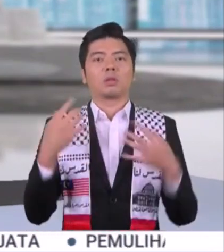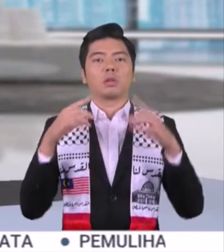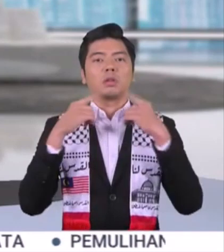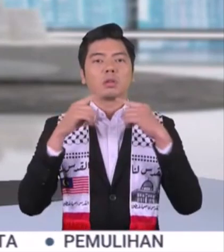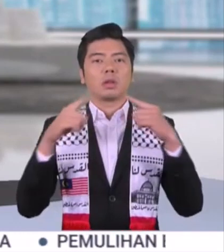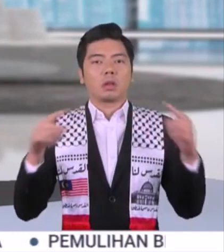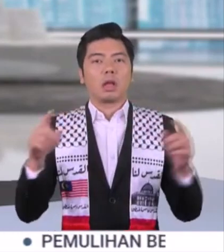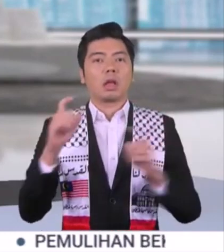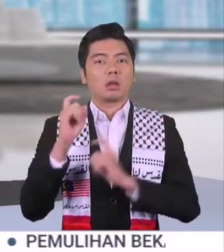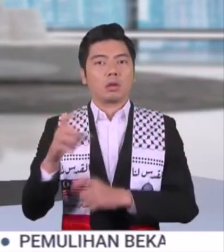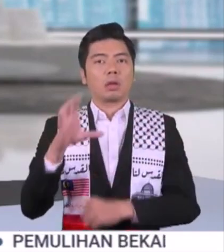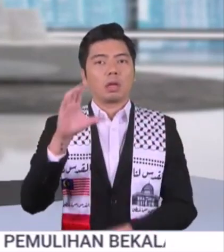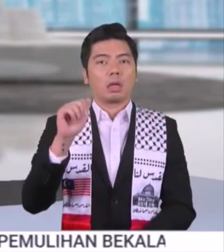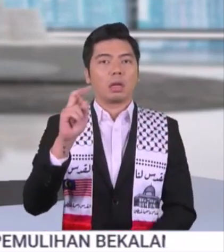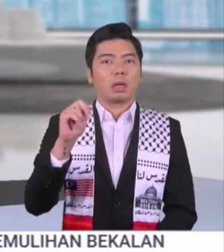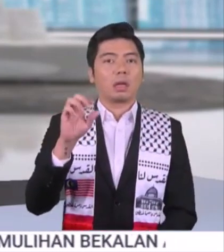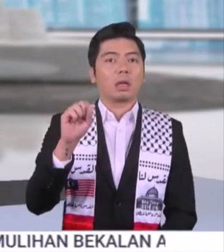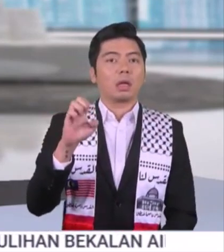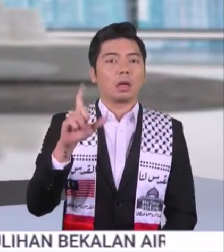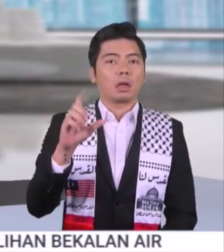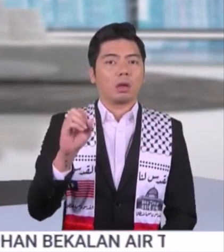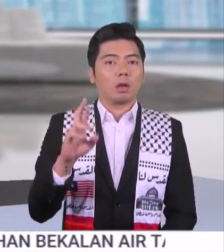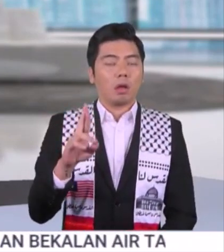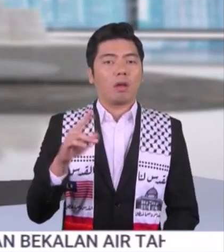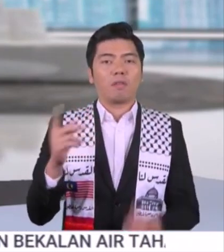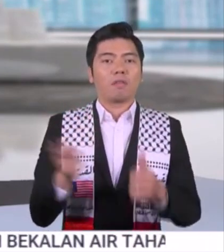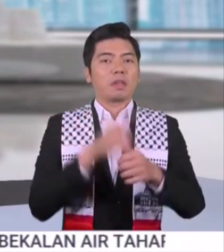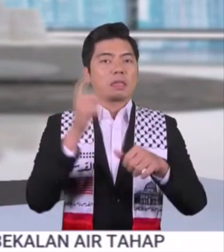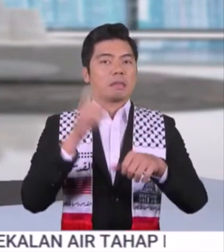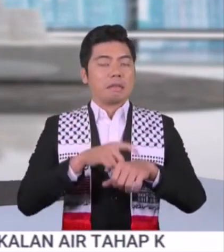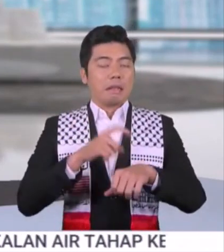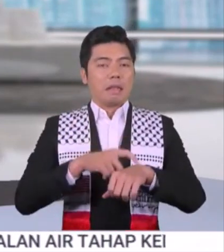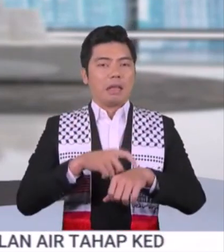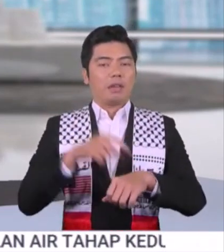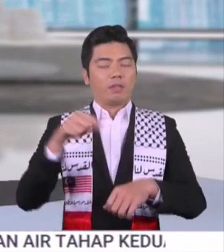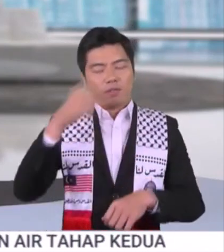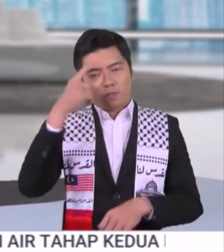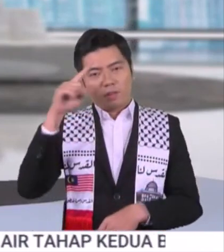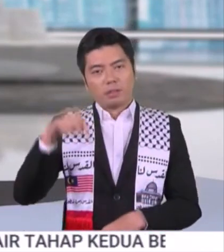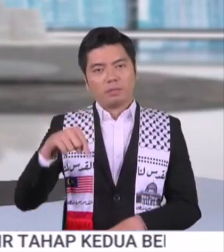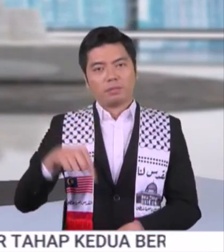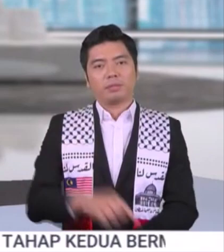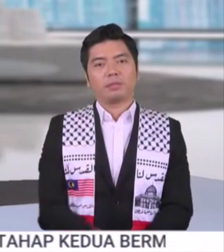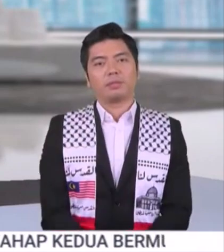canelur buat pertama kalinya Sempena pemasyuran canselor pada kali